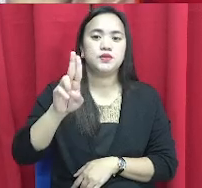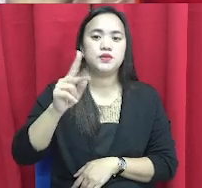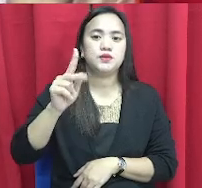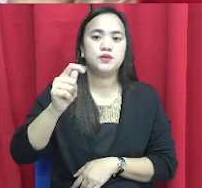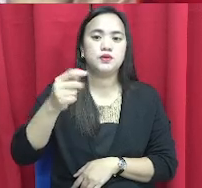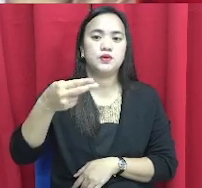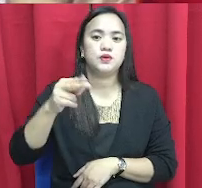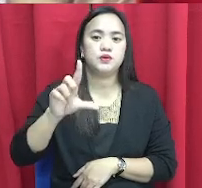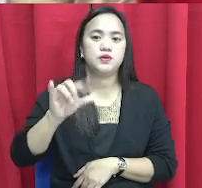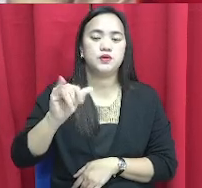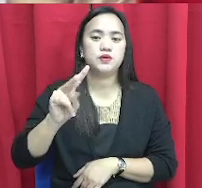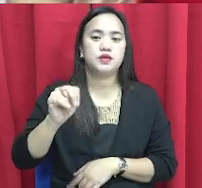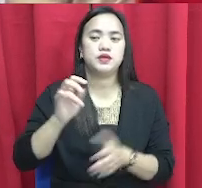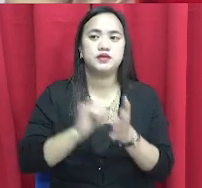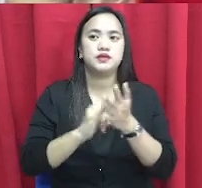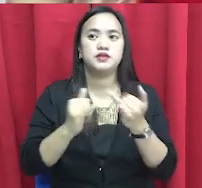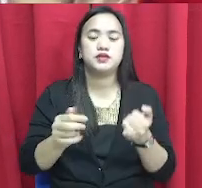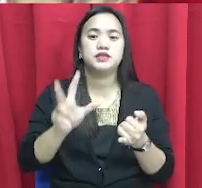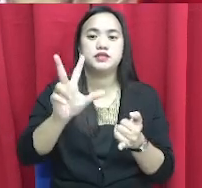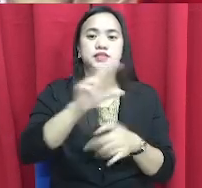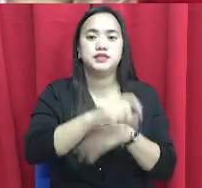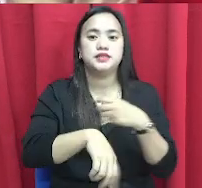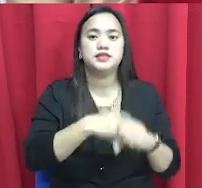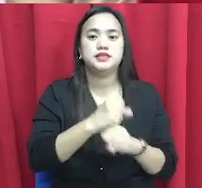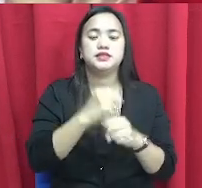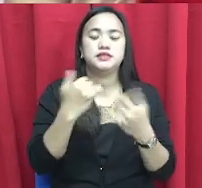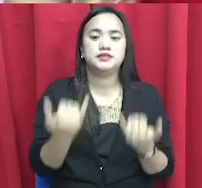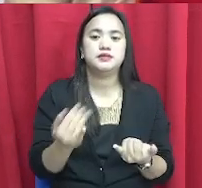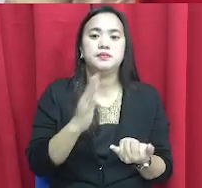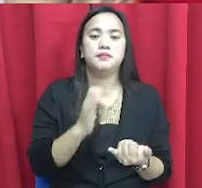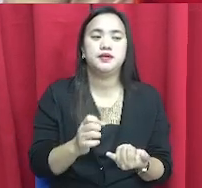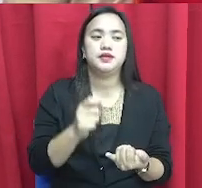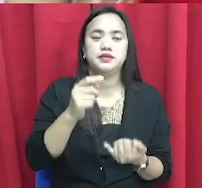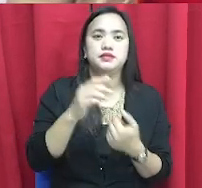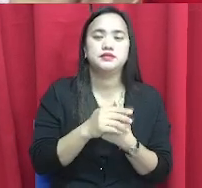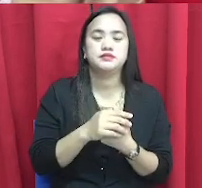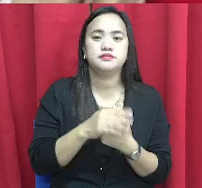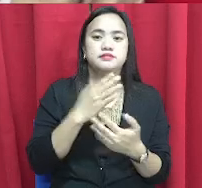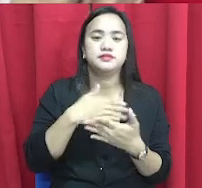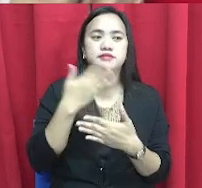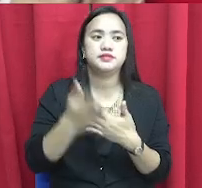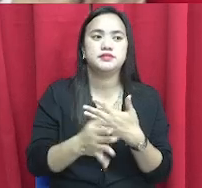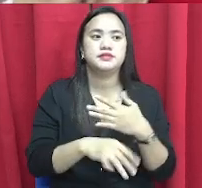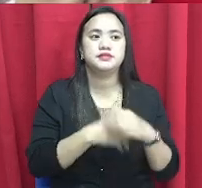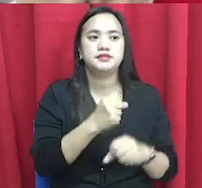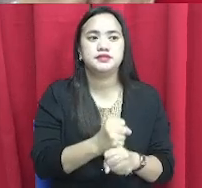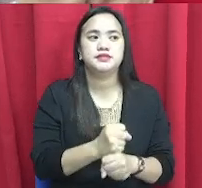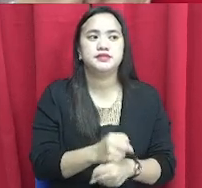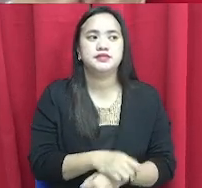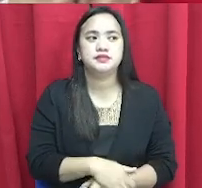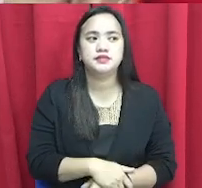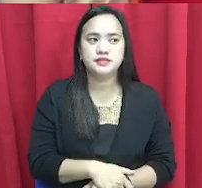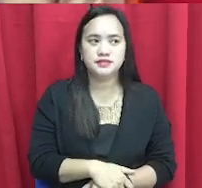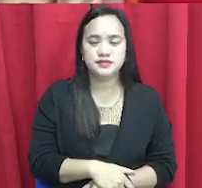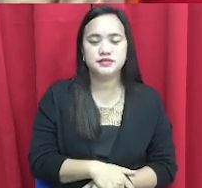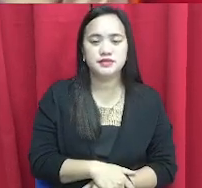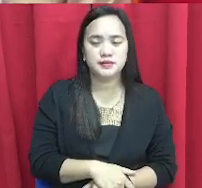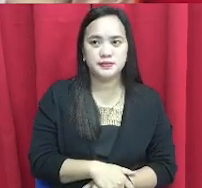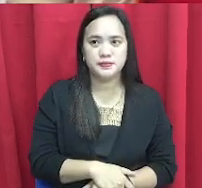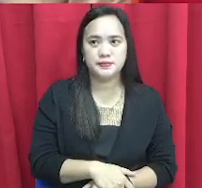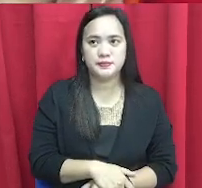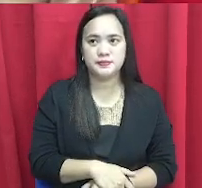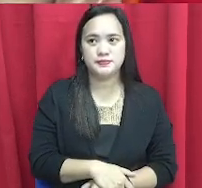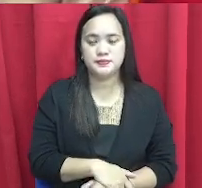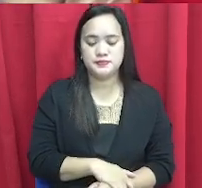3 years 3 years na po kami at by next year magfo-four years kayo sir kakawan pa lang ' ba kakawan pa lang